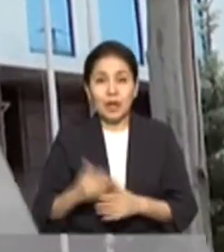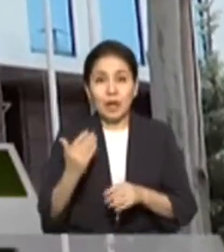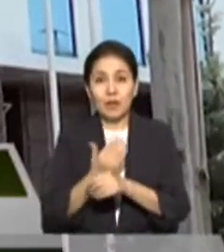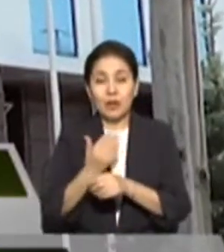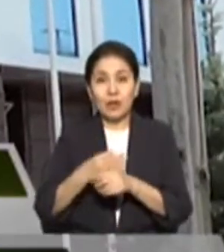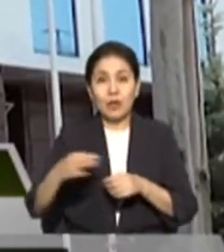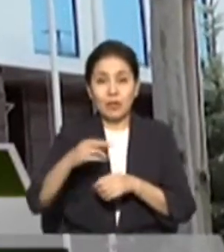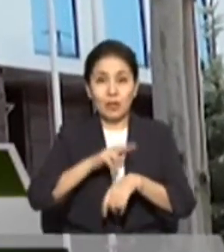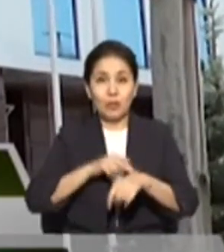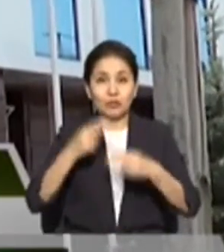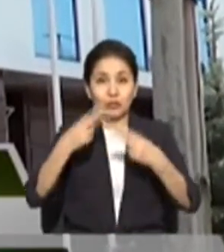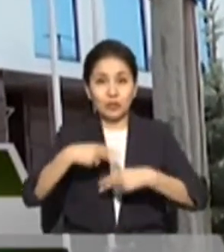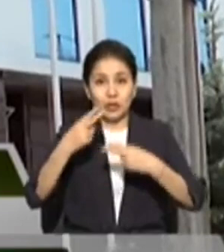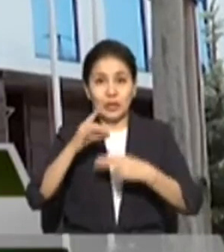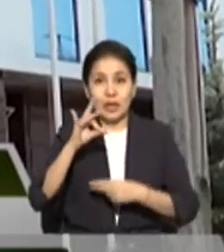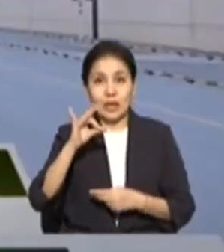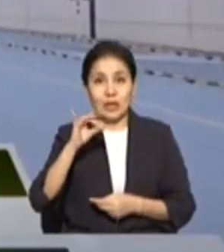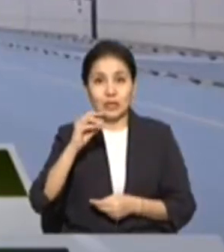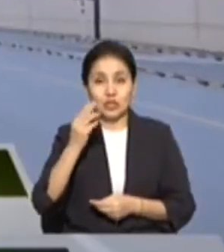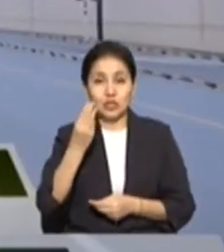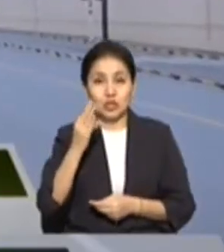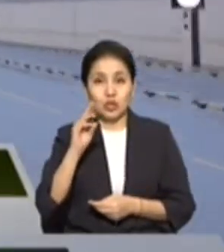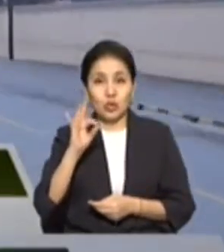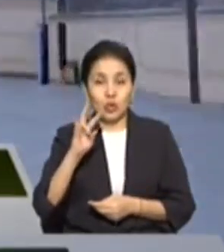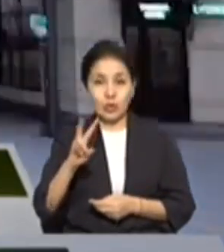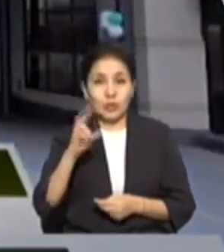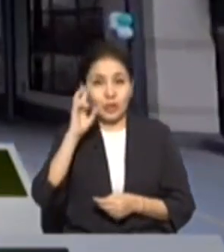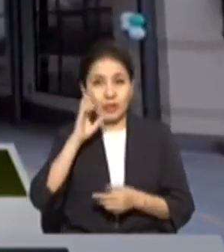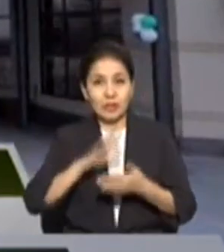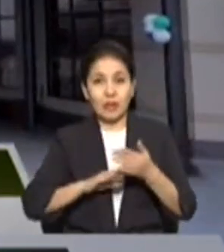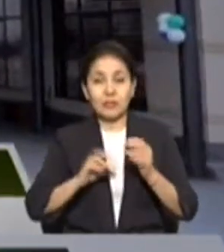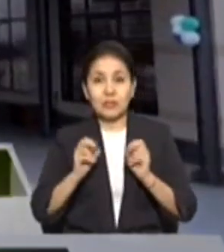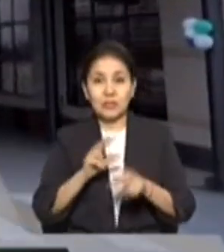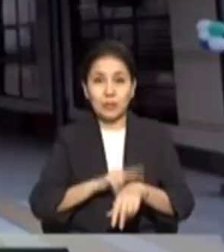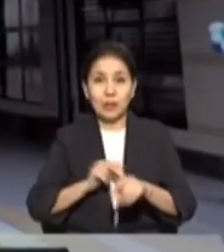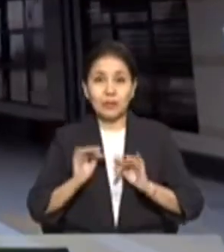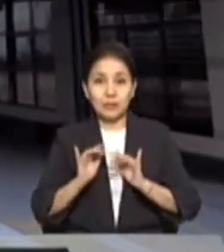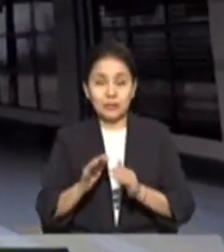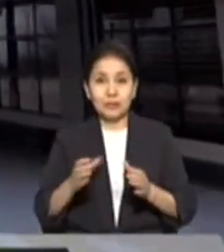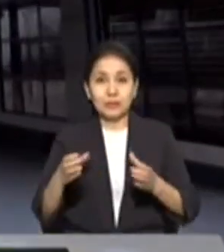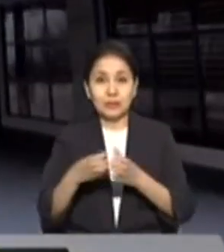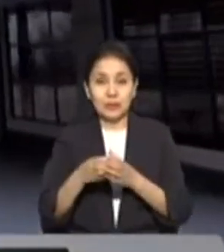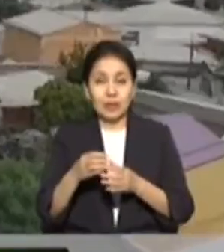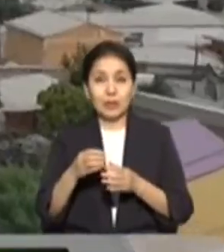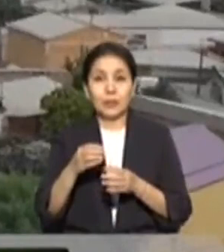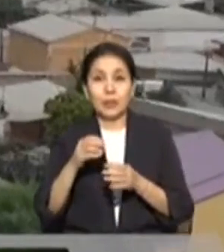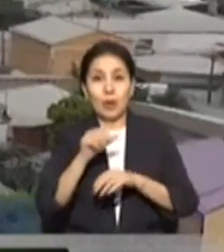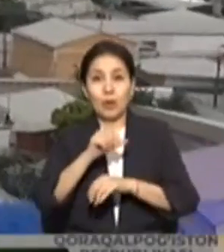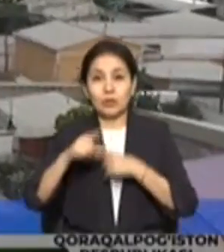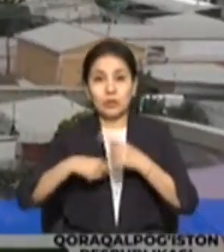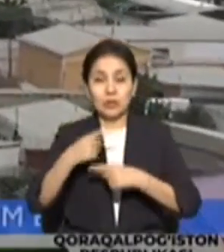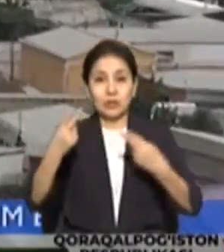Farg'ona viloyati bojxona boshqarmasining Rishton chegara bojxona posti xodimlari va Davlat xavfsizlik xizmati chegara qo'shinlari xodimlari bilan hamkorlikda post